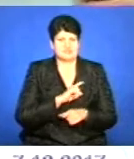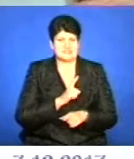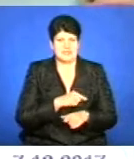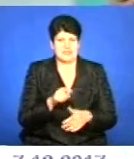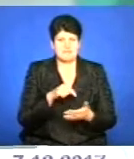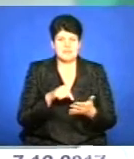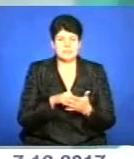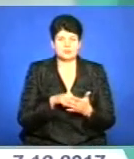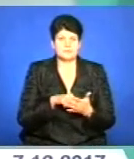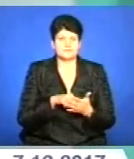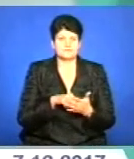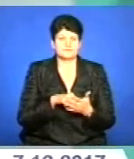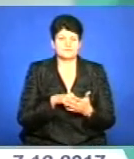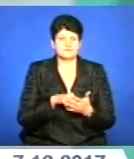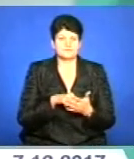і